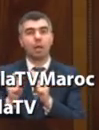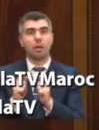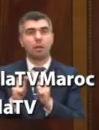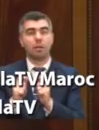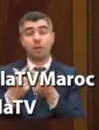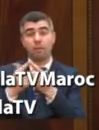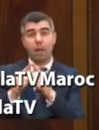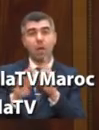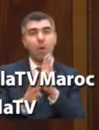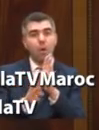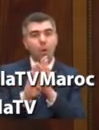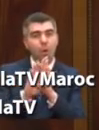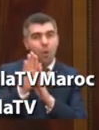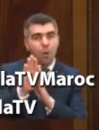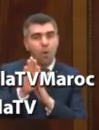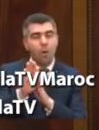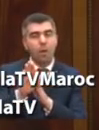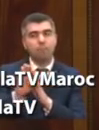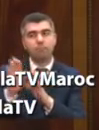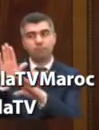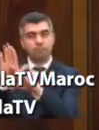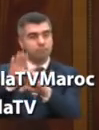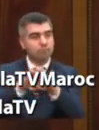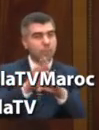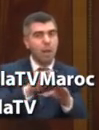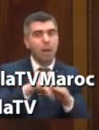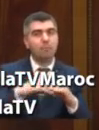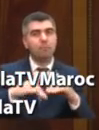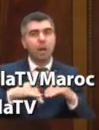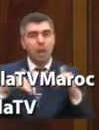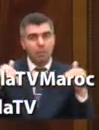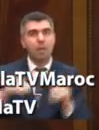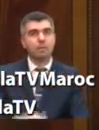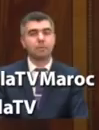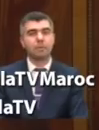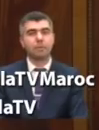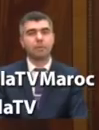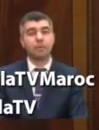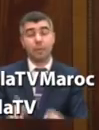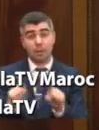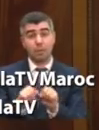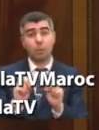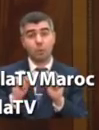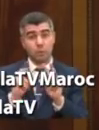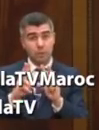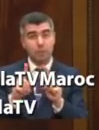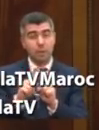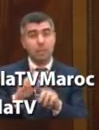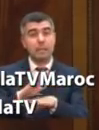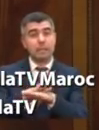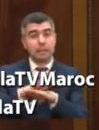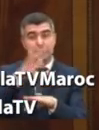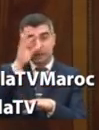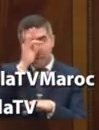الجانب الحقوقي مع البرلمانات الشقيقة، لأن المعركة هي كذلك بقدر ما هي معركة سياسية معركة